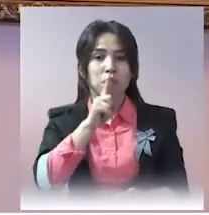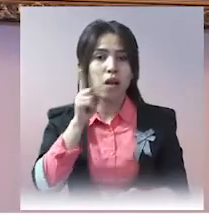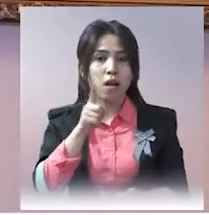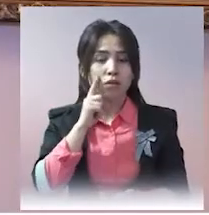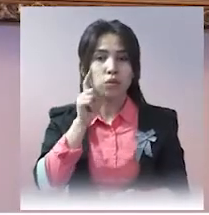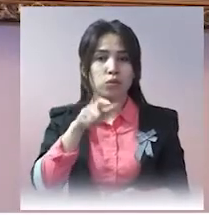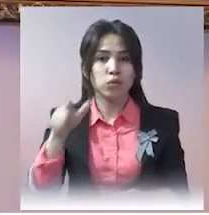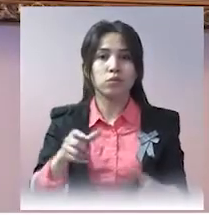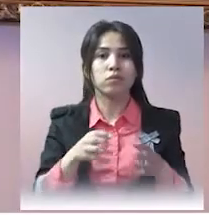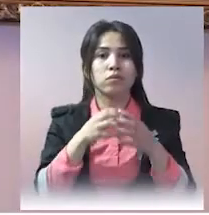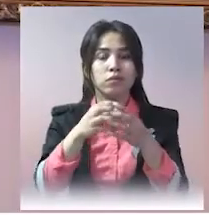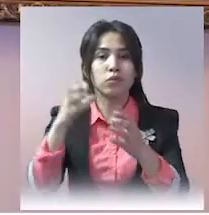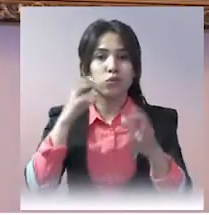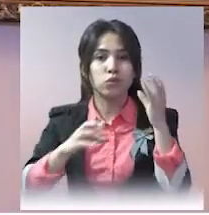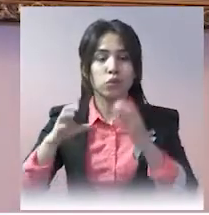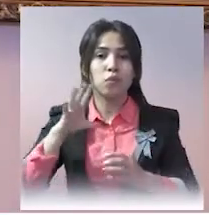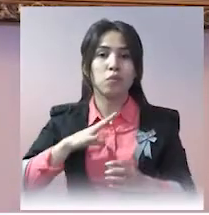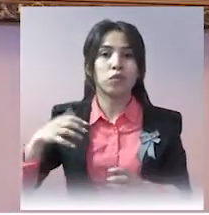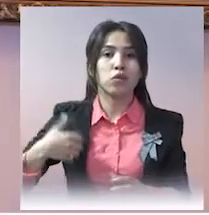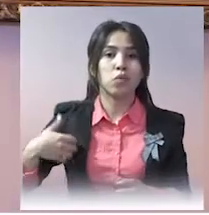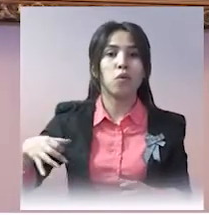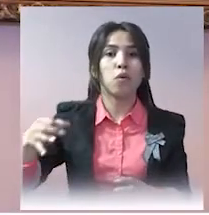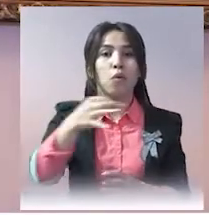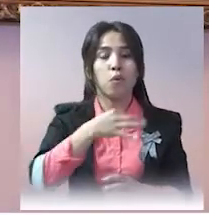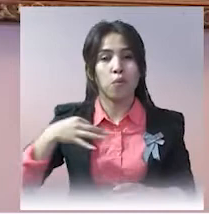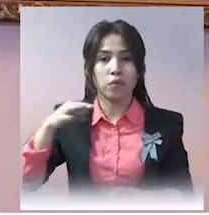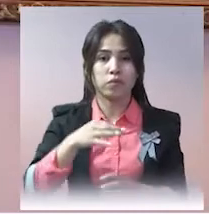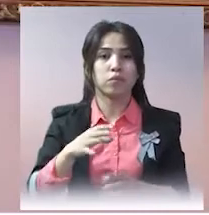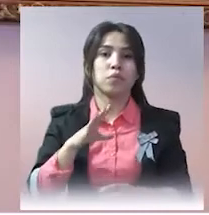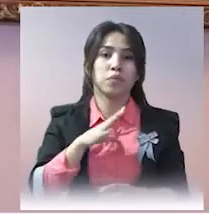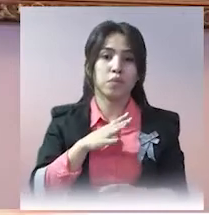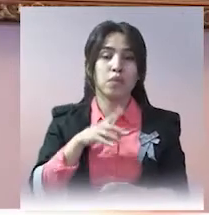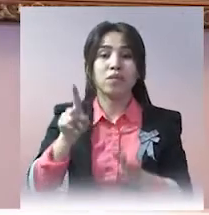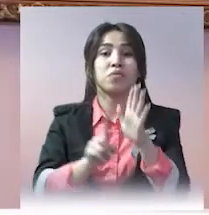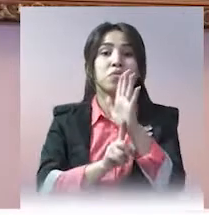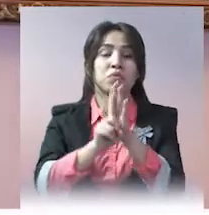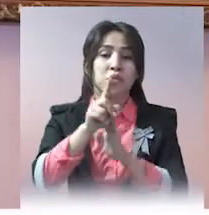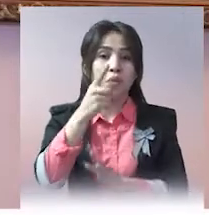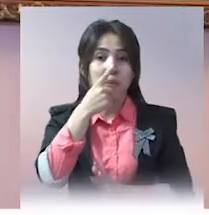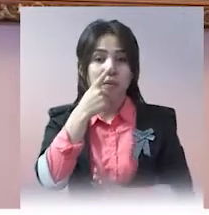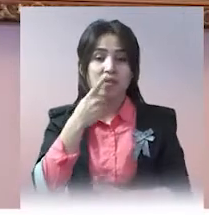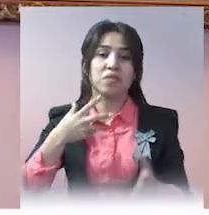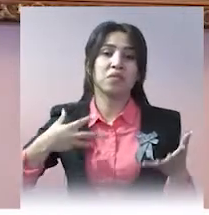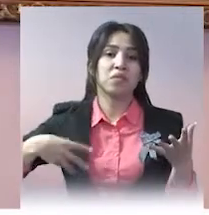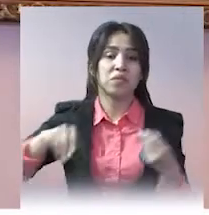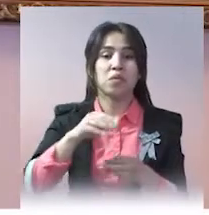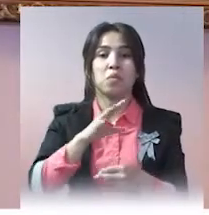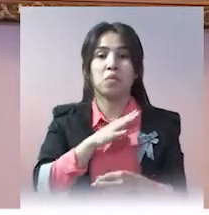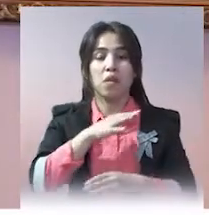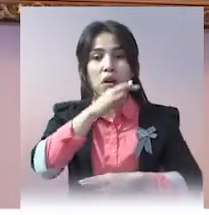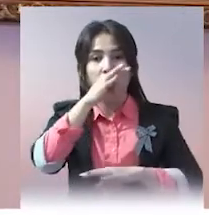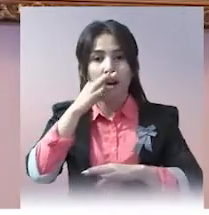Керемет көркем құралдарын бір тілдер едім мысалы. Сондықтан да біз күнде бәріміз баланың қасында отыра алмаймыз.